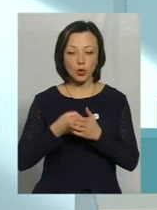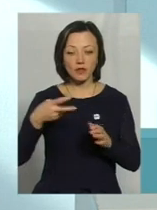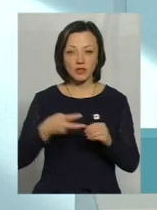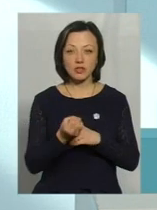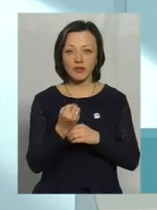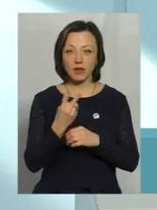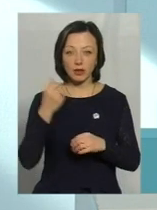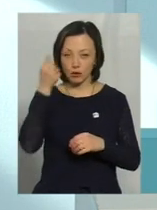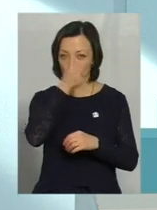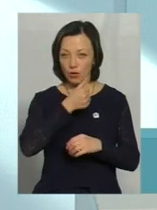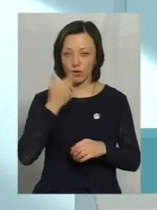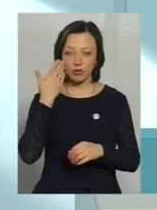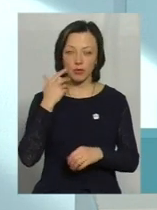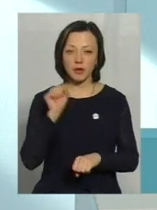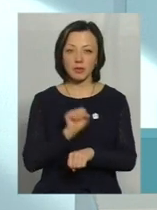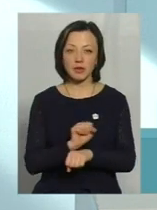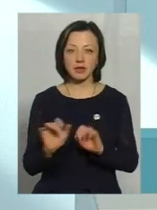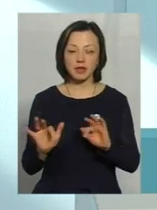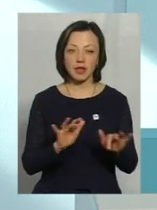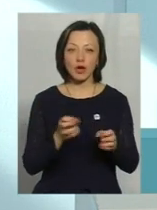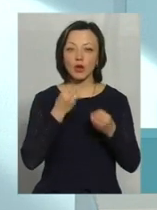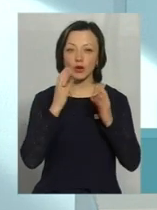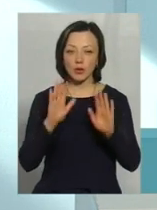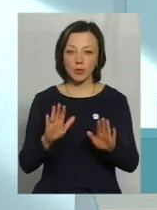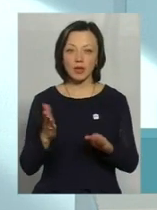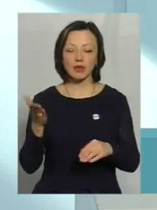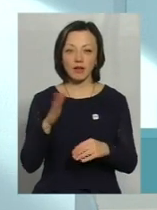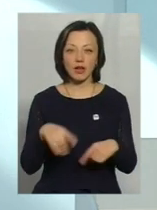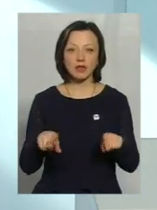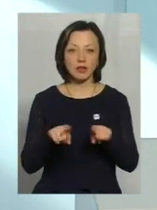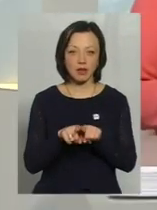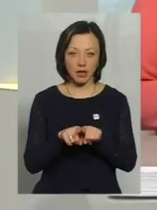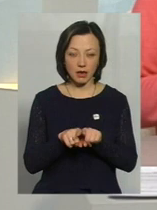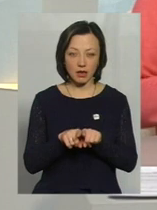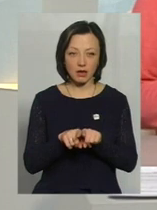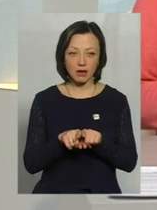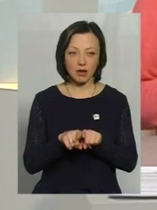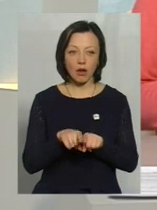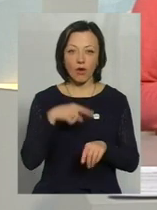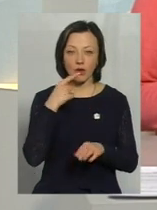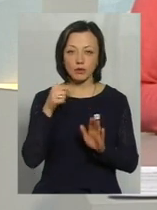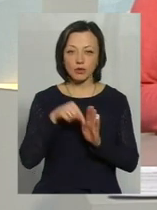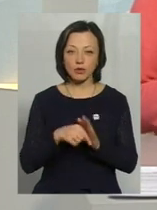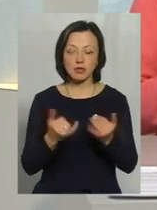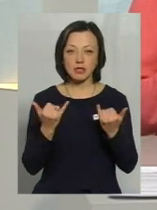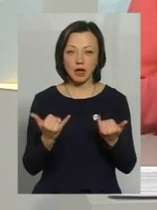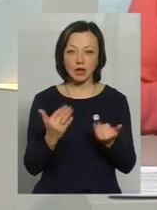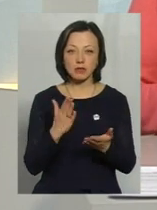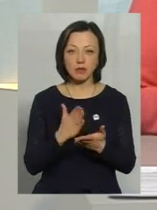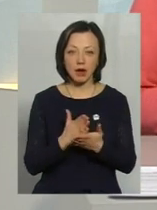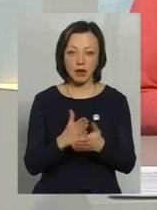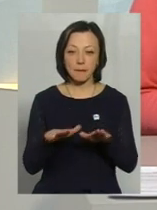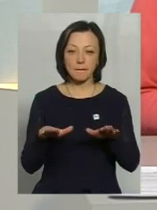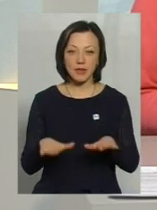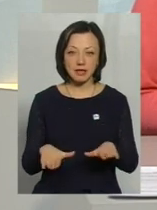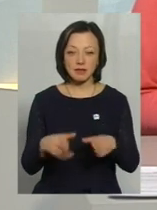От до моменту припинення сертифікату. Пане Валерій, давайте тоді так. Давайте говорити по суті. Зараз ми маємо місце,